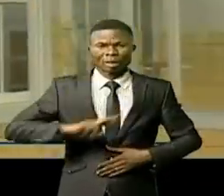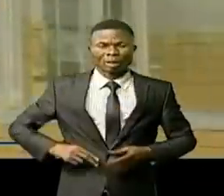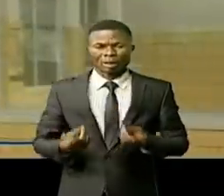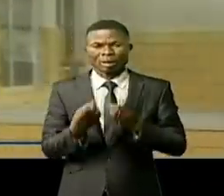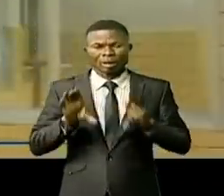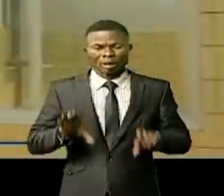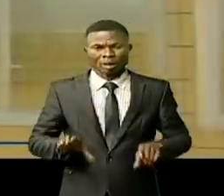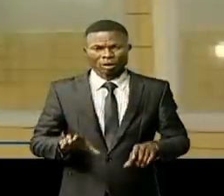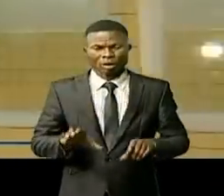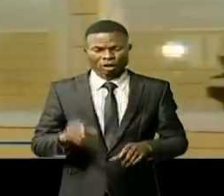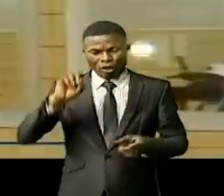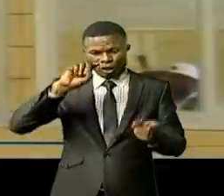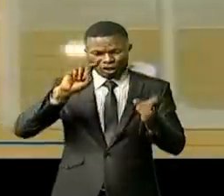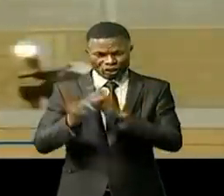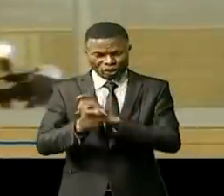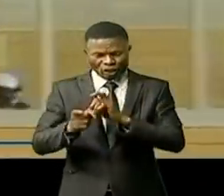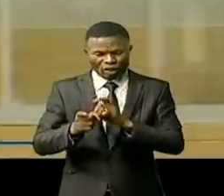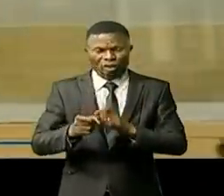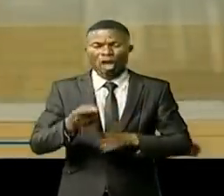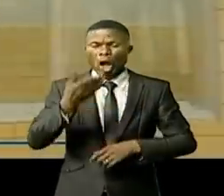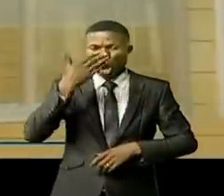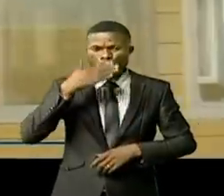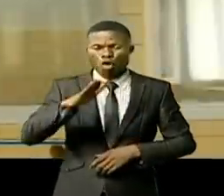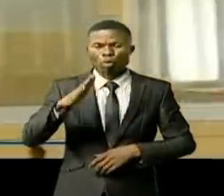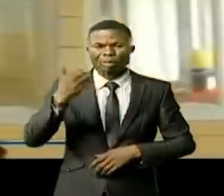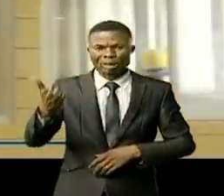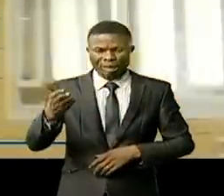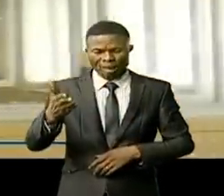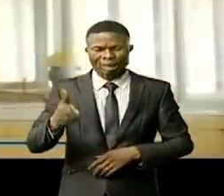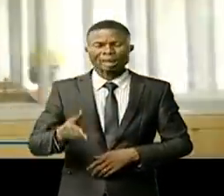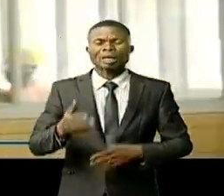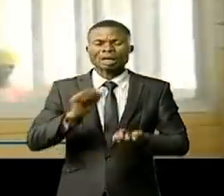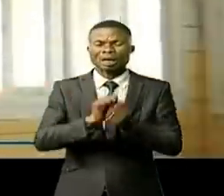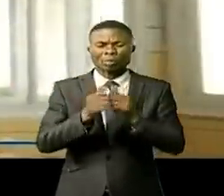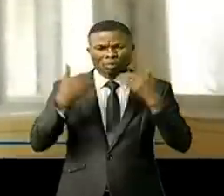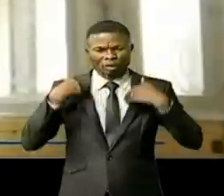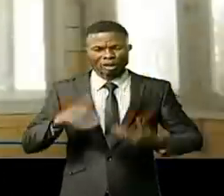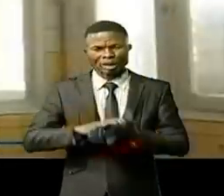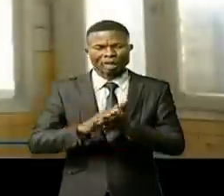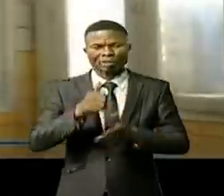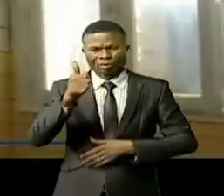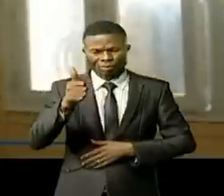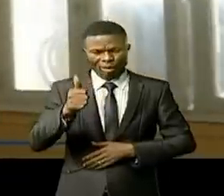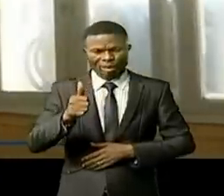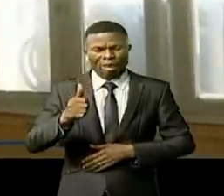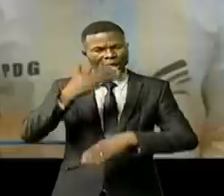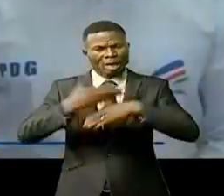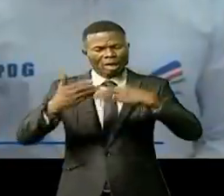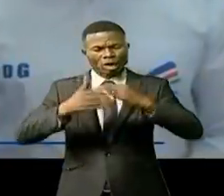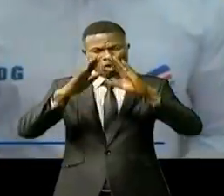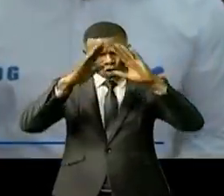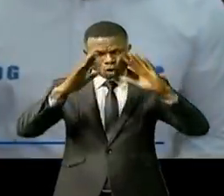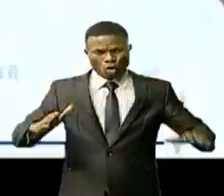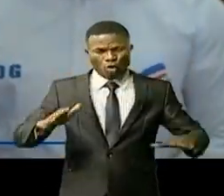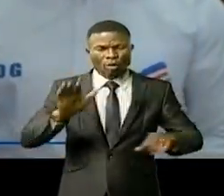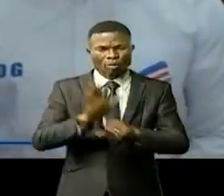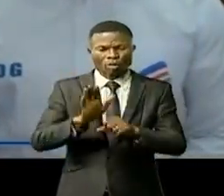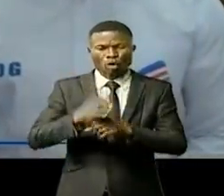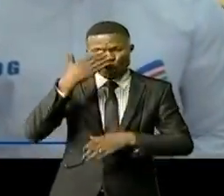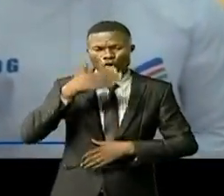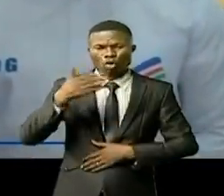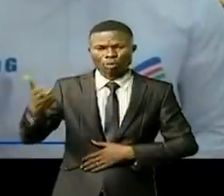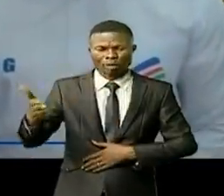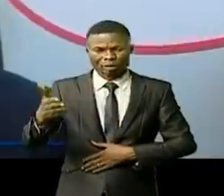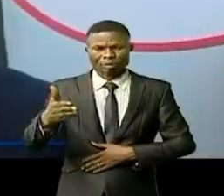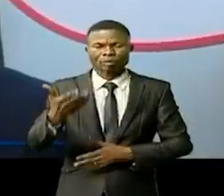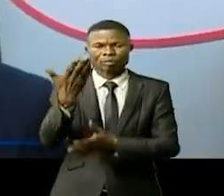entend améliorer la qualité des soins et réhabiliter ainsi les structures médicales qui s'en occupent. Grâce au président de la